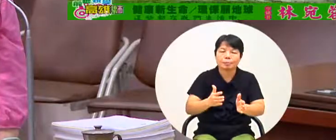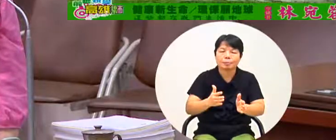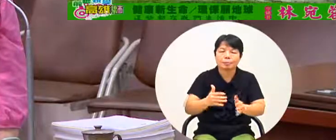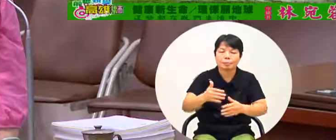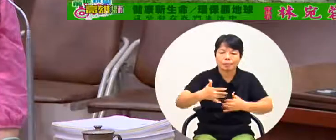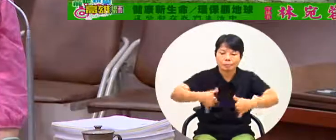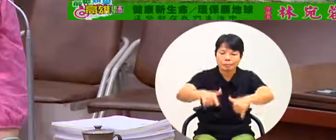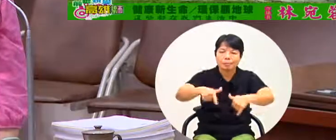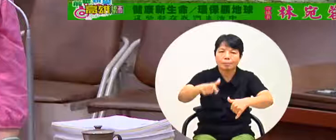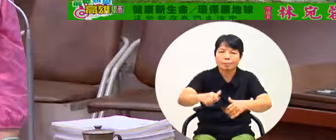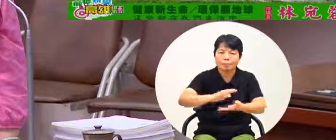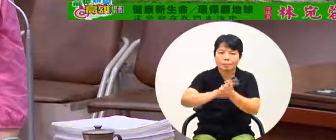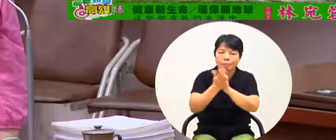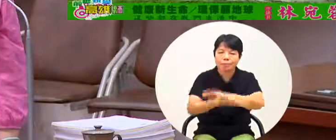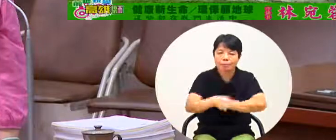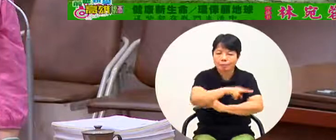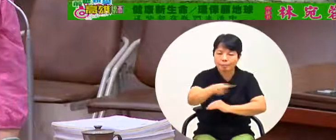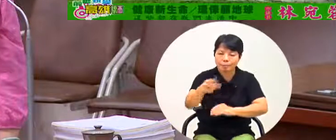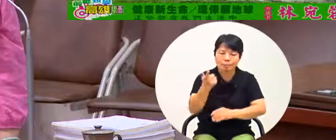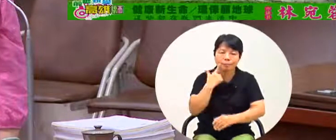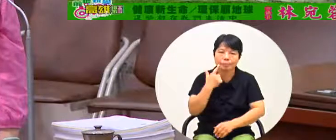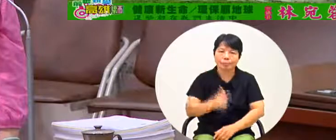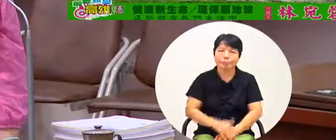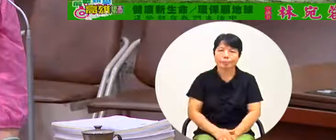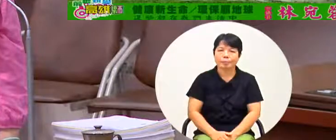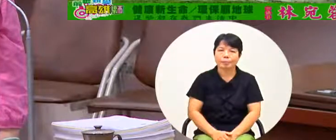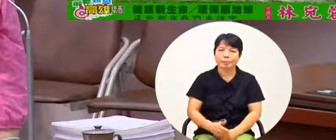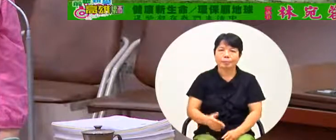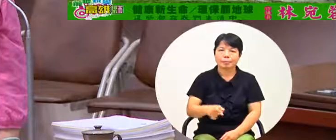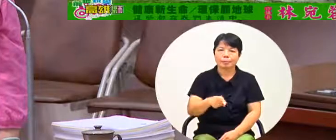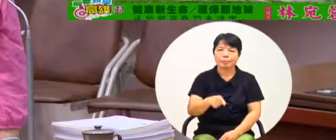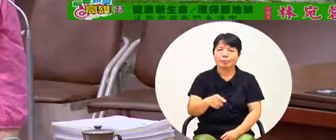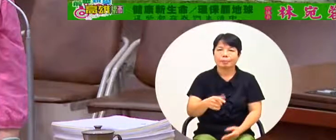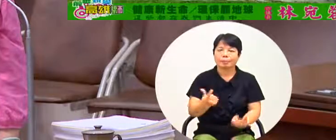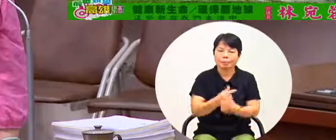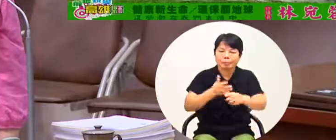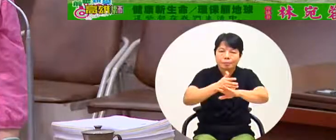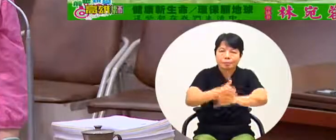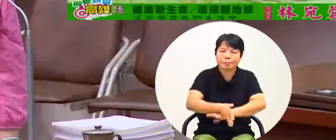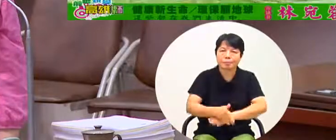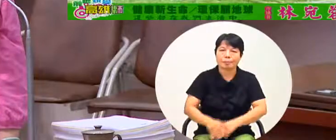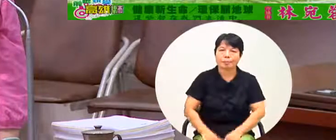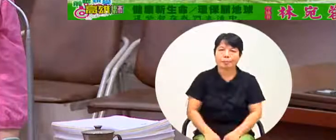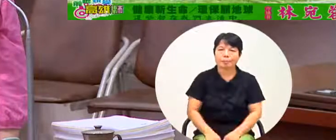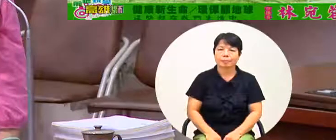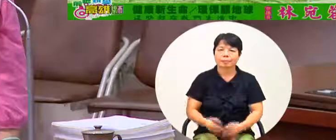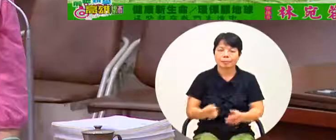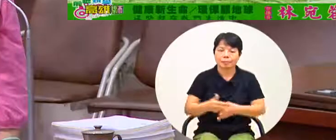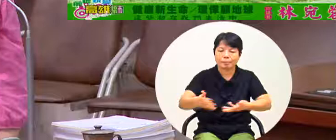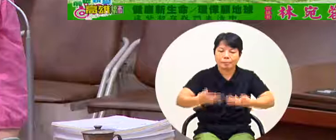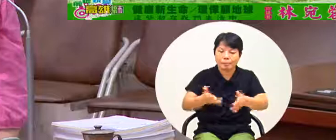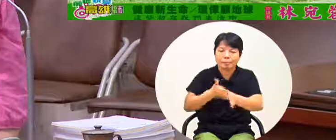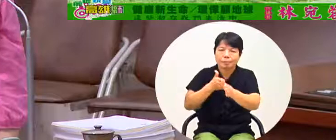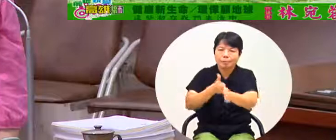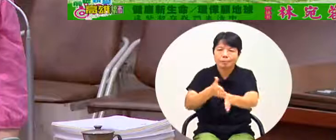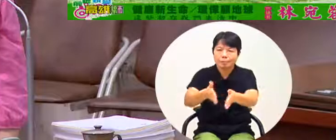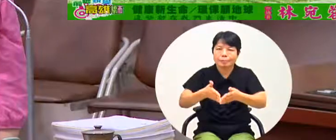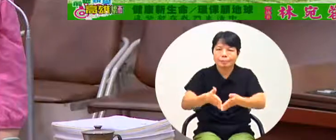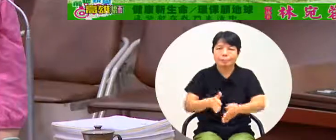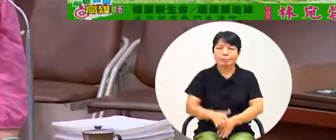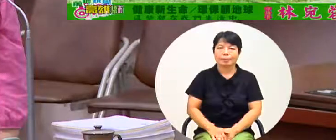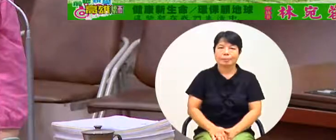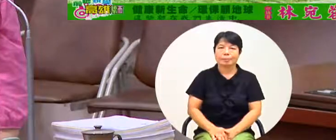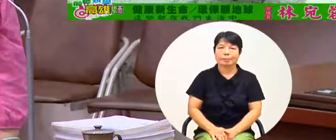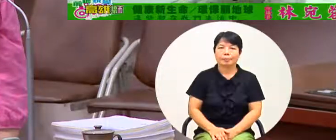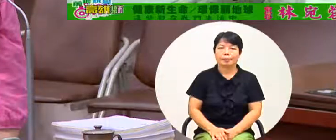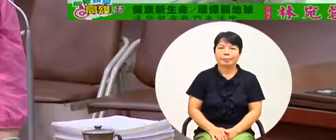水啊了哈。刚好他们这个都是要经过我们的那个轻轨嘛哈，经过轻轨的路段哈，这里是经过轻轨路段。